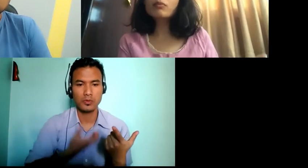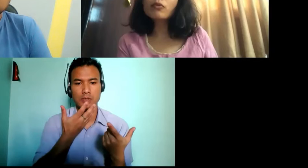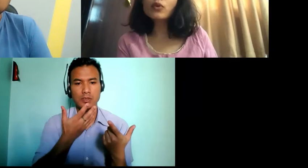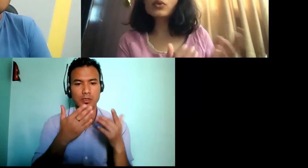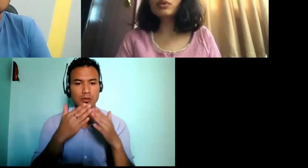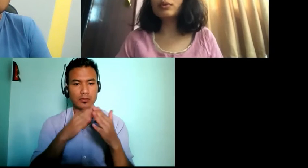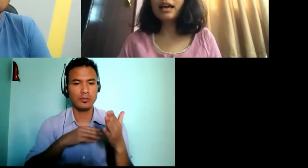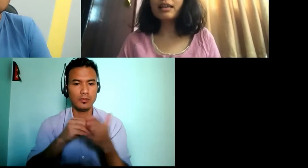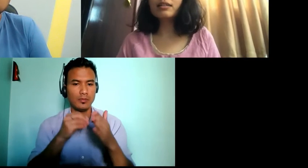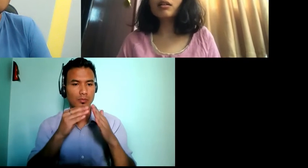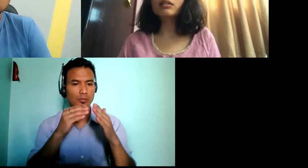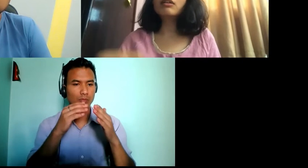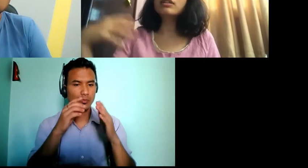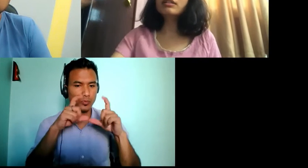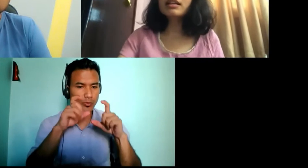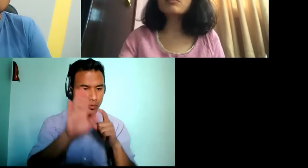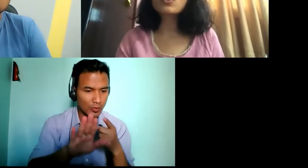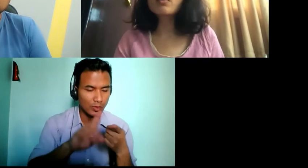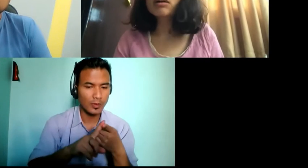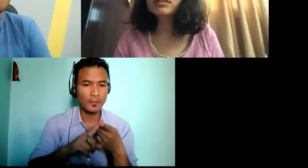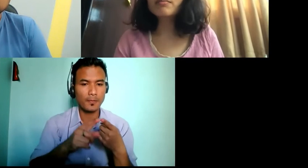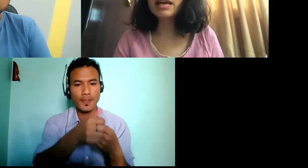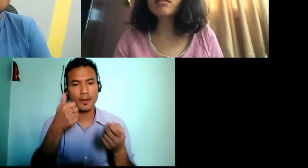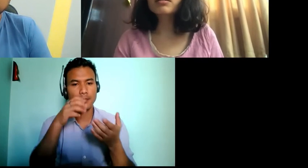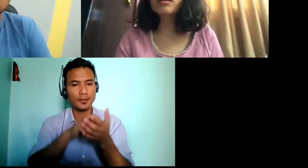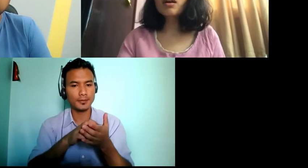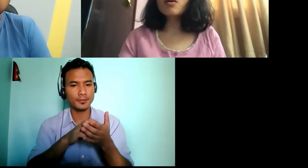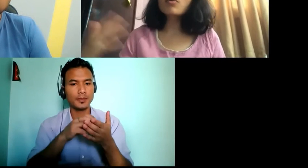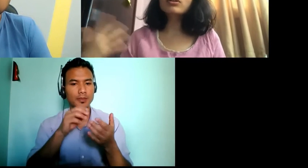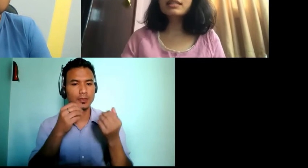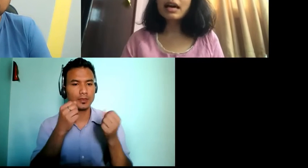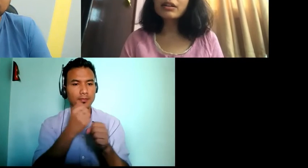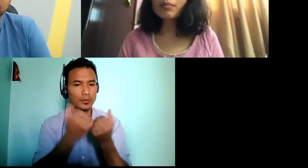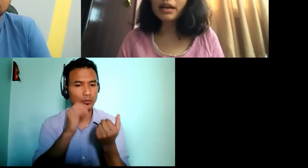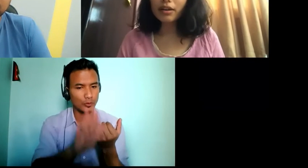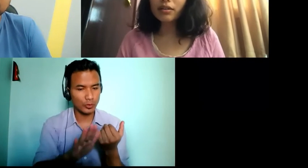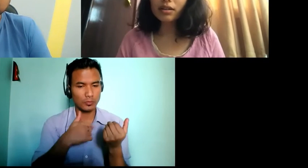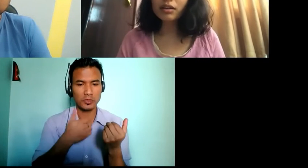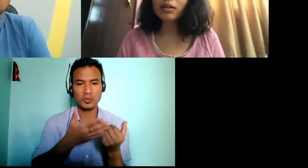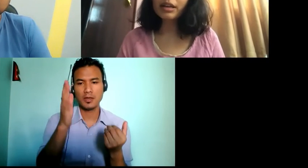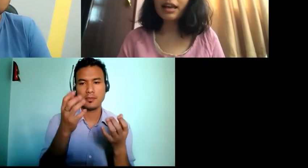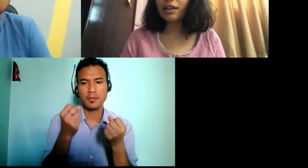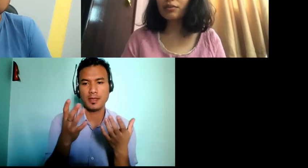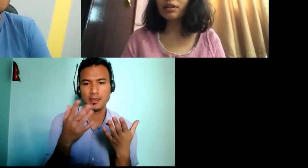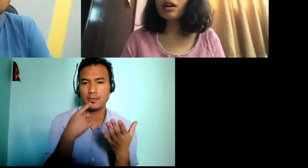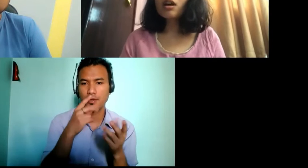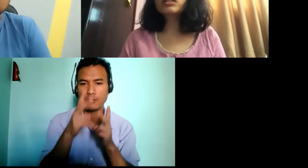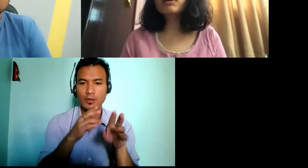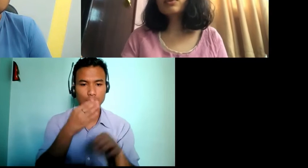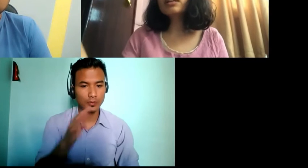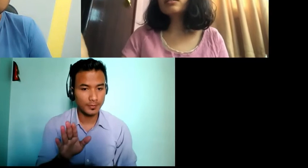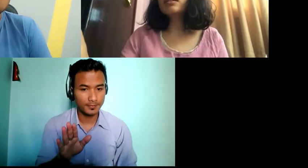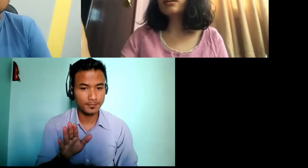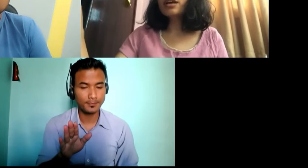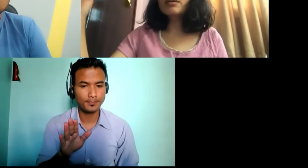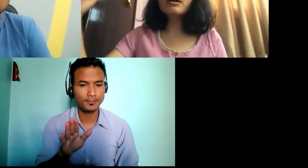फ्यामिली फोटोजहरू राखेछ, अथवा कति राम्रो ठाउँमा बस्छ, बाहिर बस्छ, म त कहीँ जान नै पाइरहेको छैन भन्ने खालि हुन्छ, अथवा